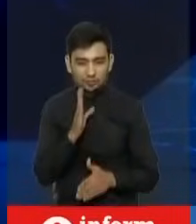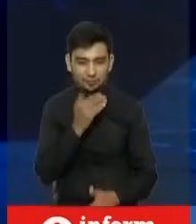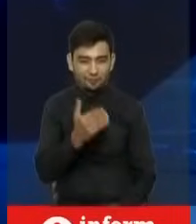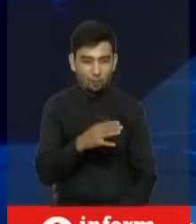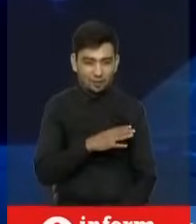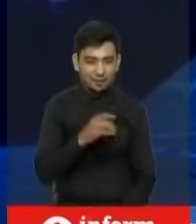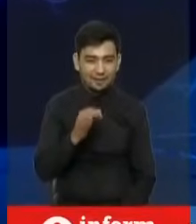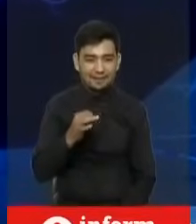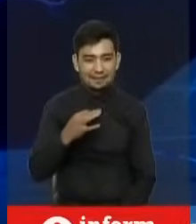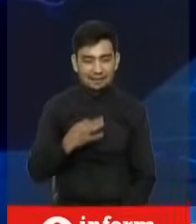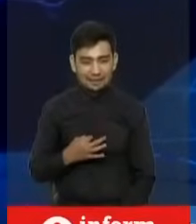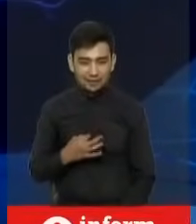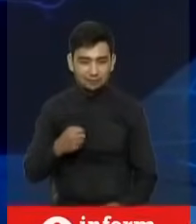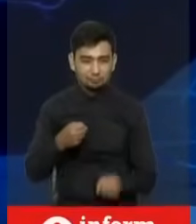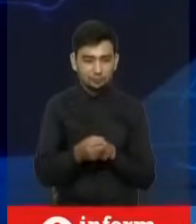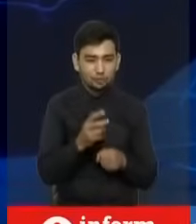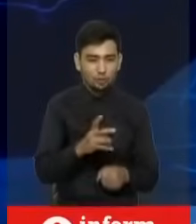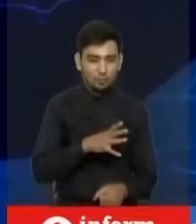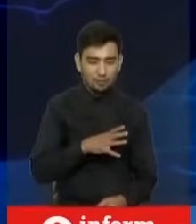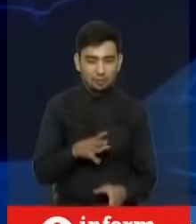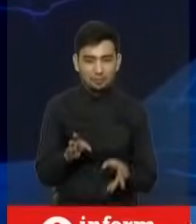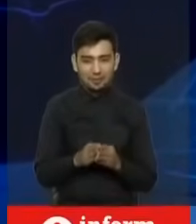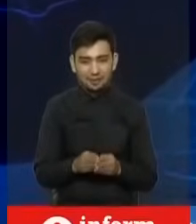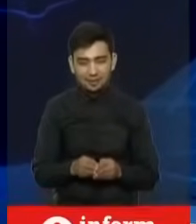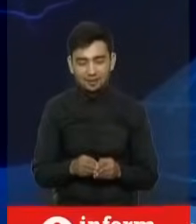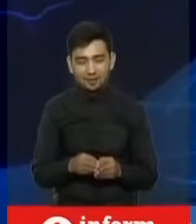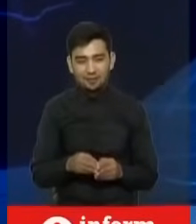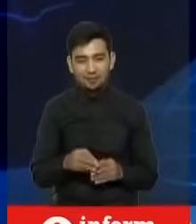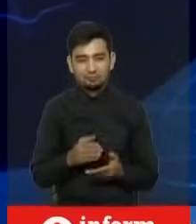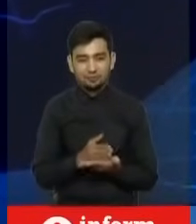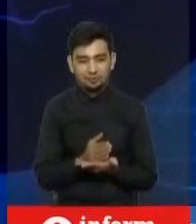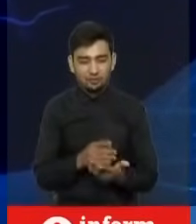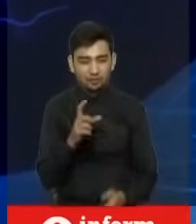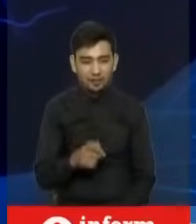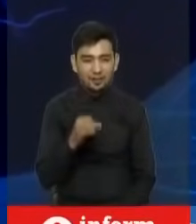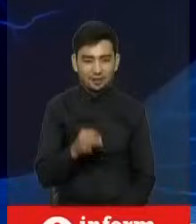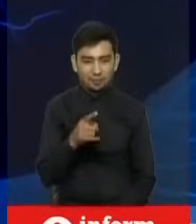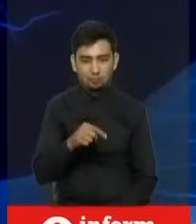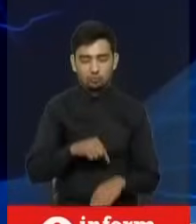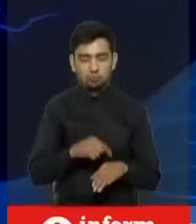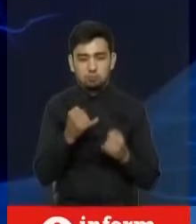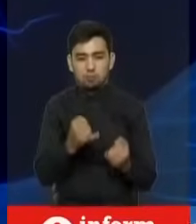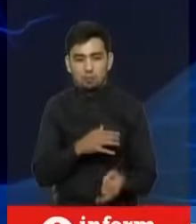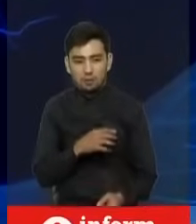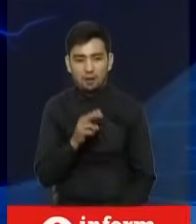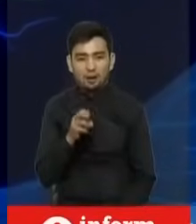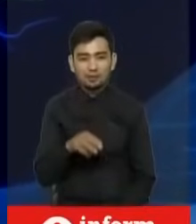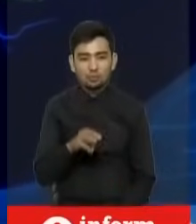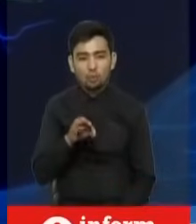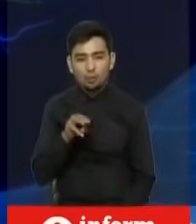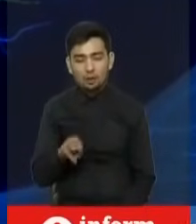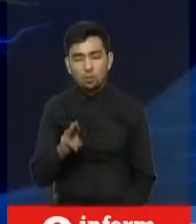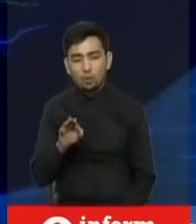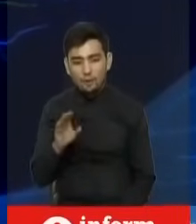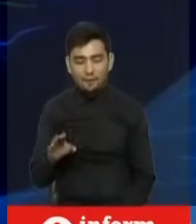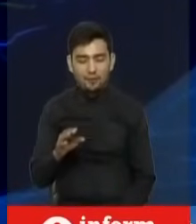что их сына ударил сержант-контрактник во время построения. После этого якобы юноше стало плохо. Касым-Жомарт Токаев